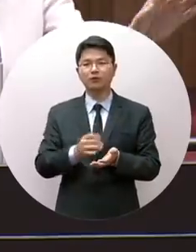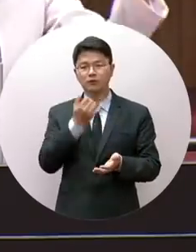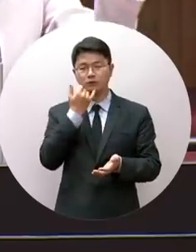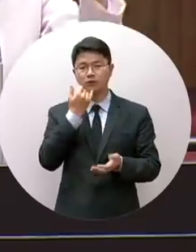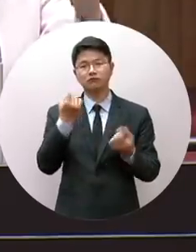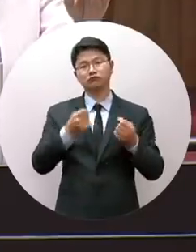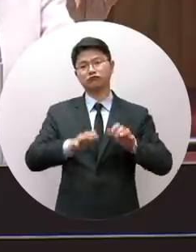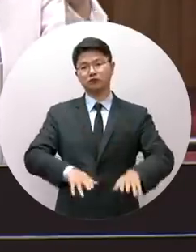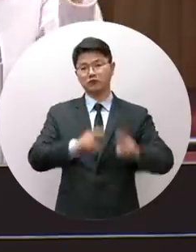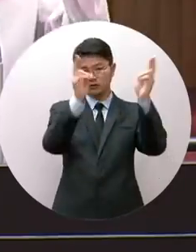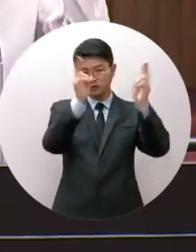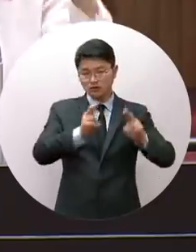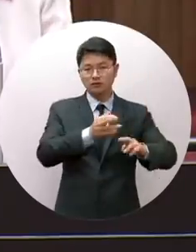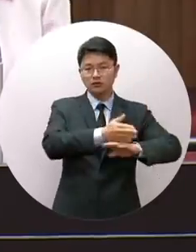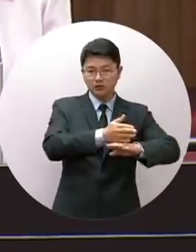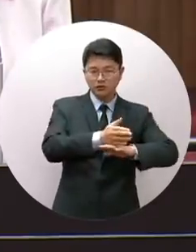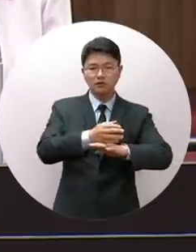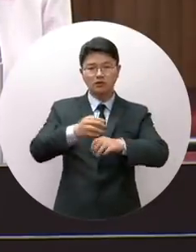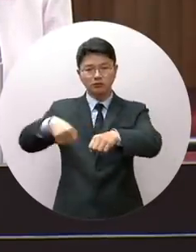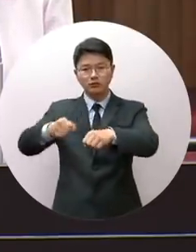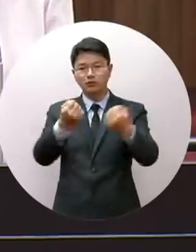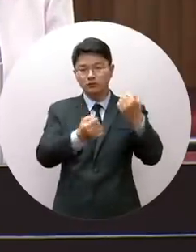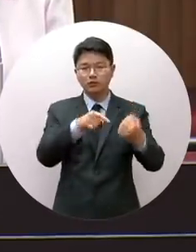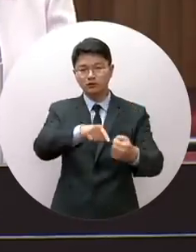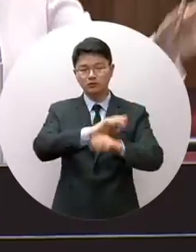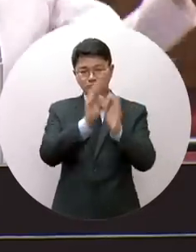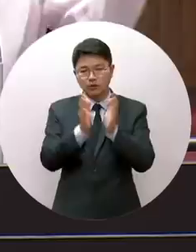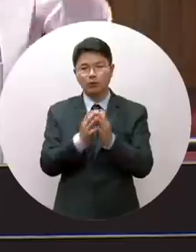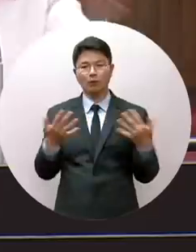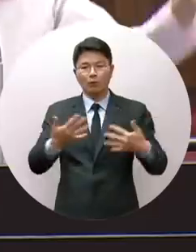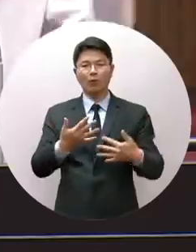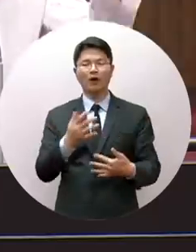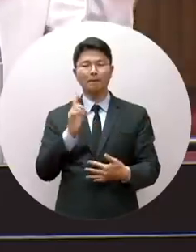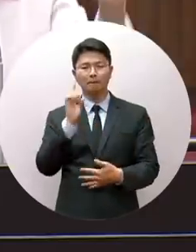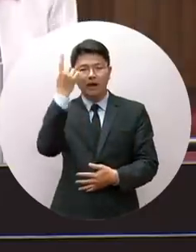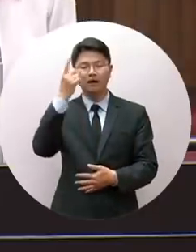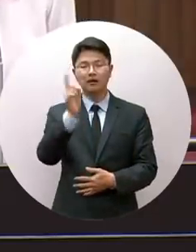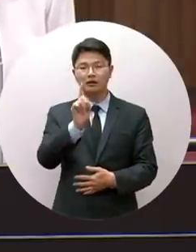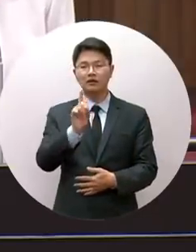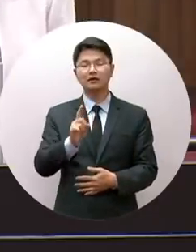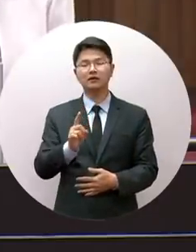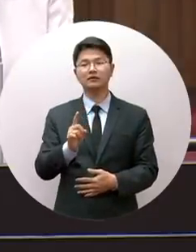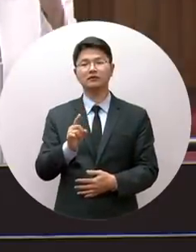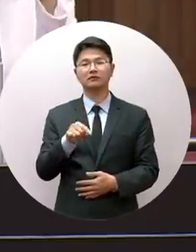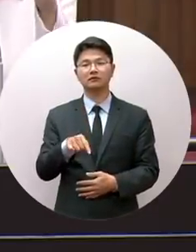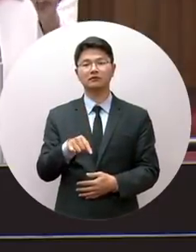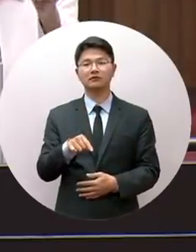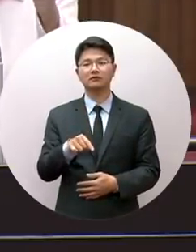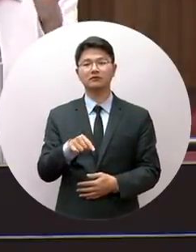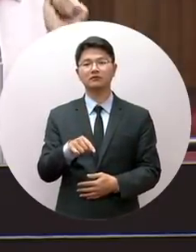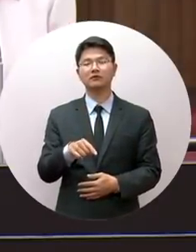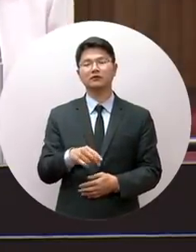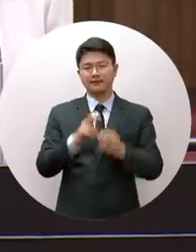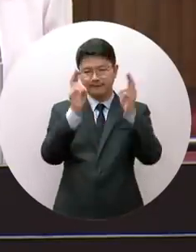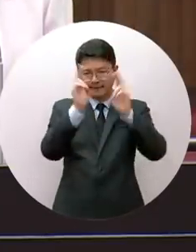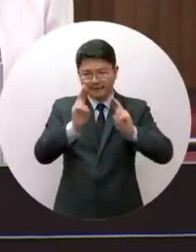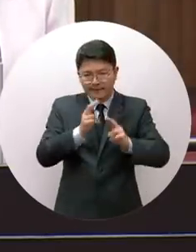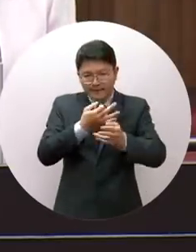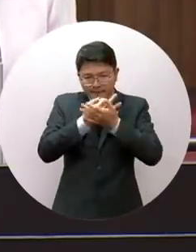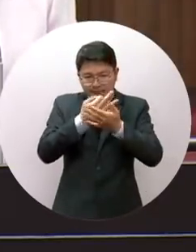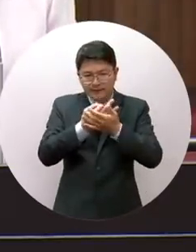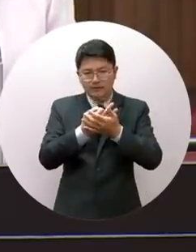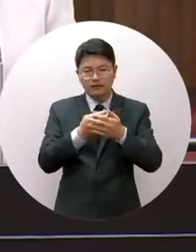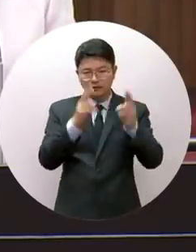动产品、电动车的罩门在哪里？整个能源的罩门在哪里？在储能啊。